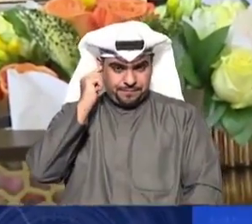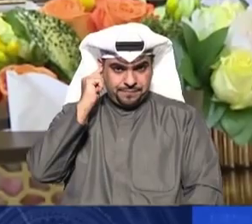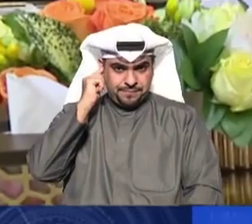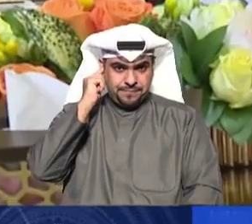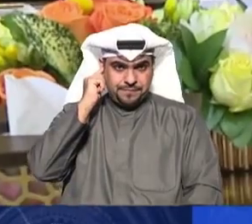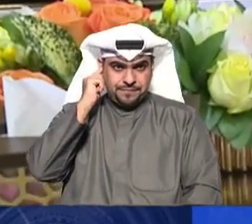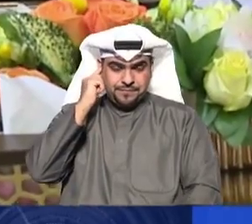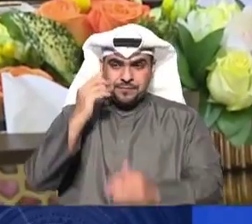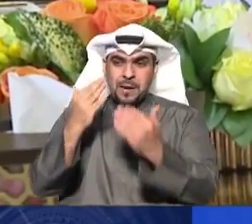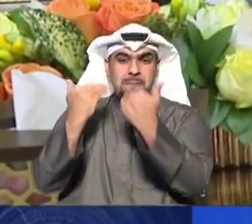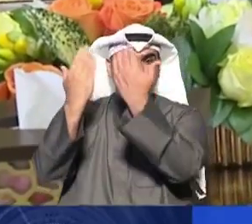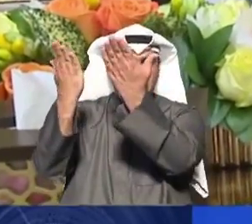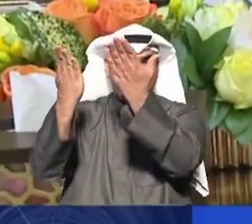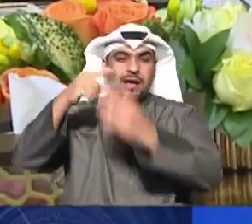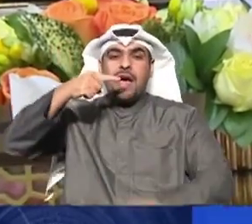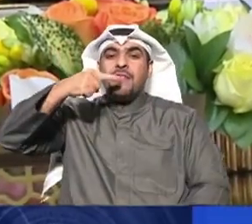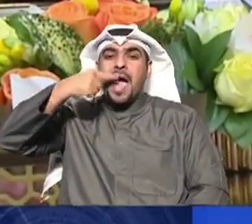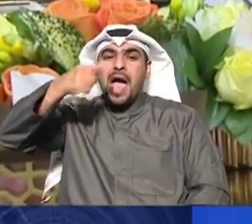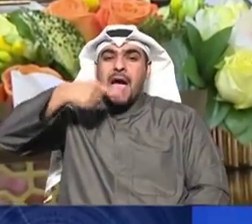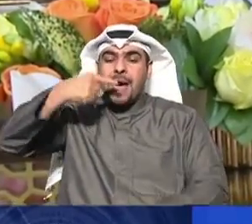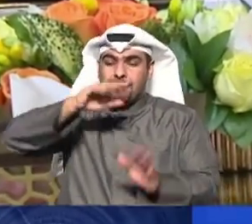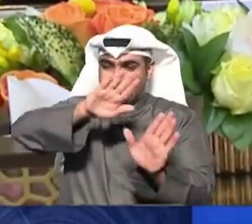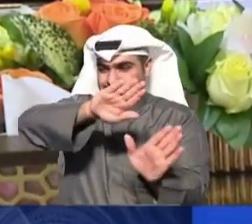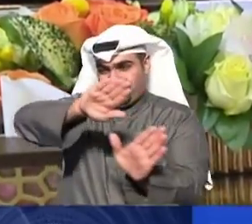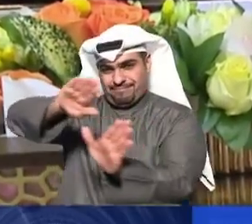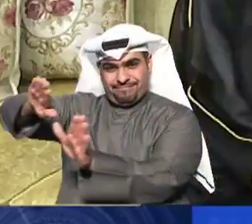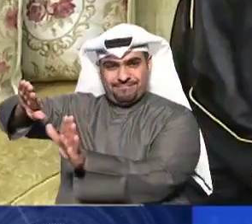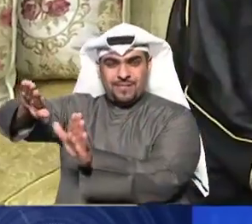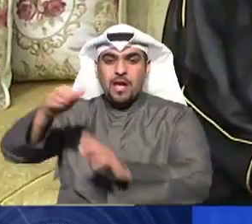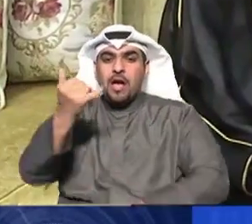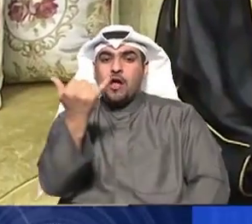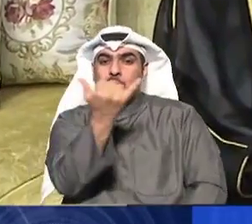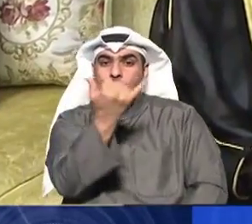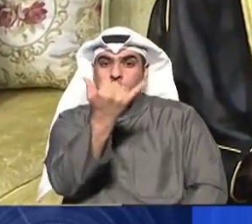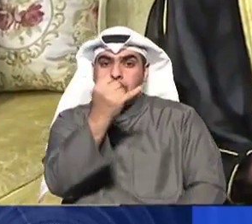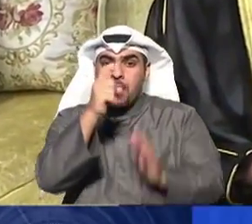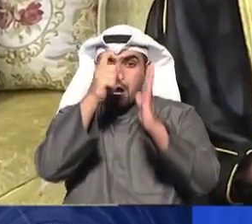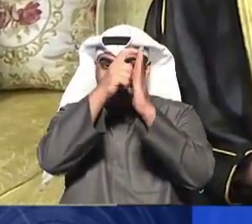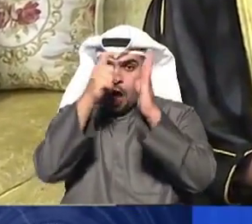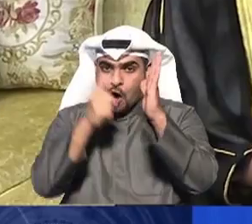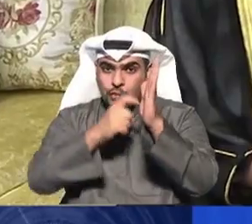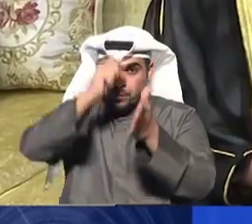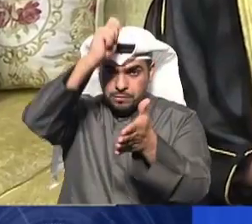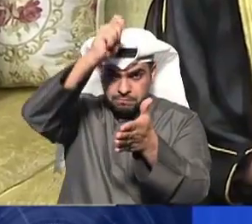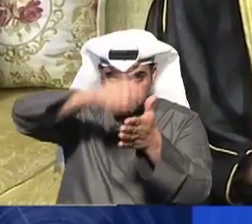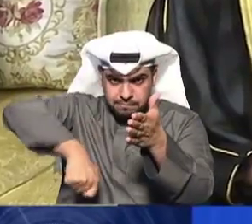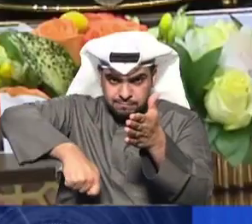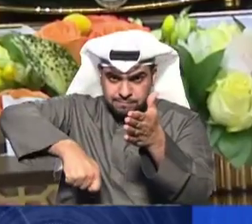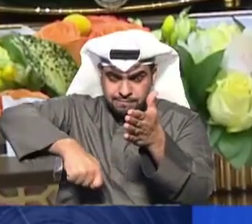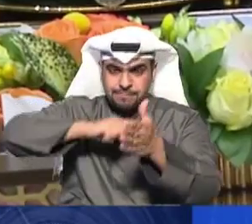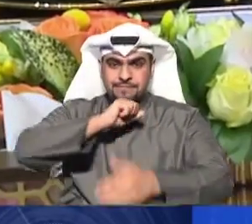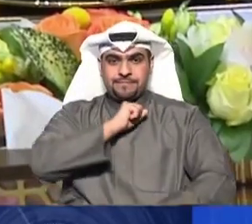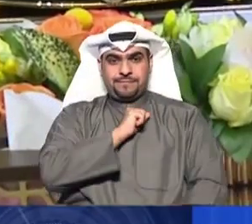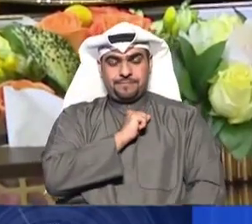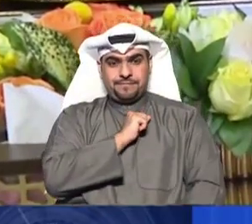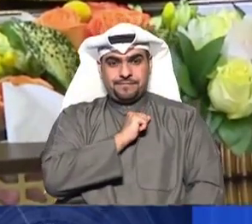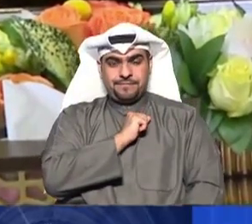قيلوا ما قال، إنما تطبقوا القوانين، طبقوا القوانين